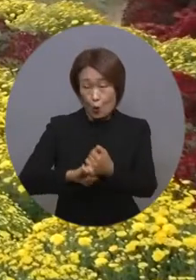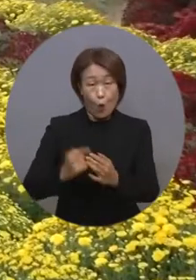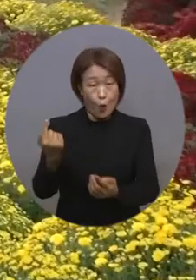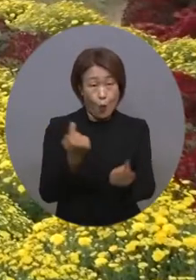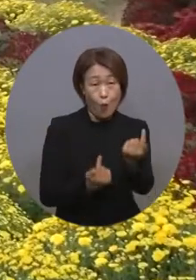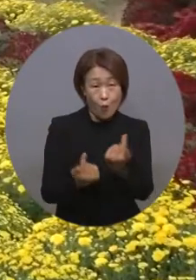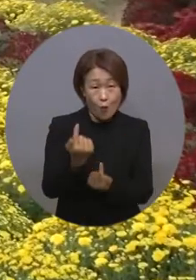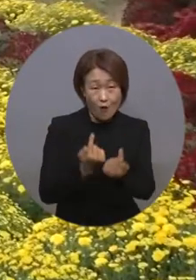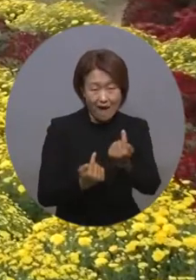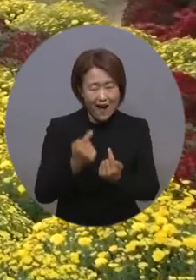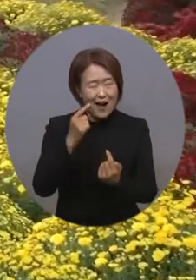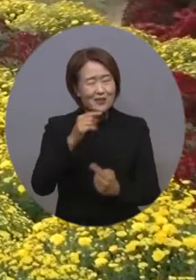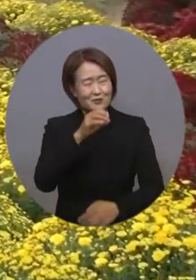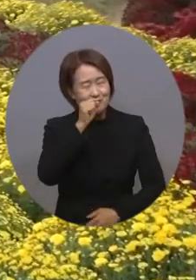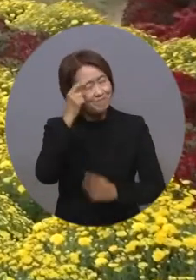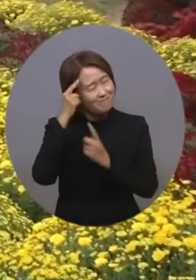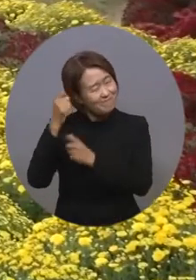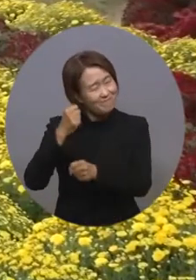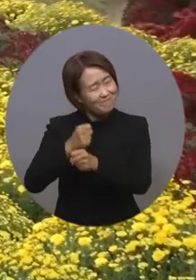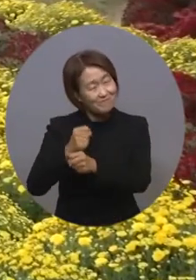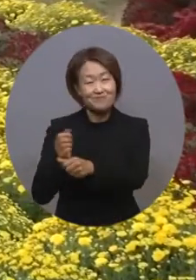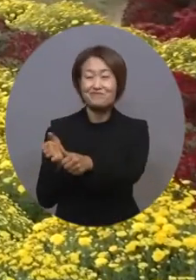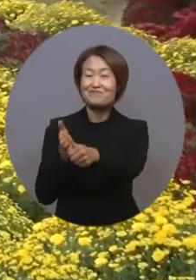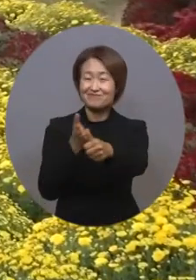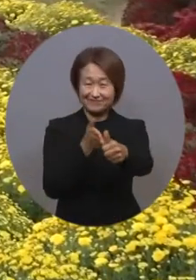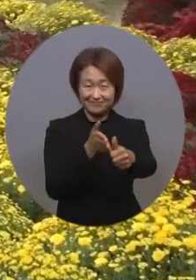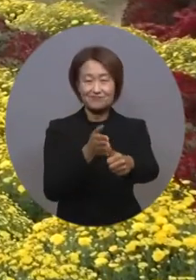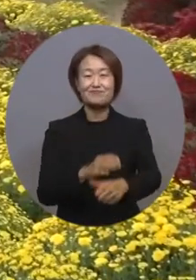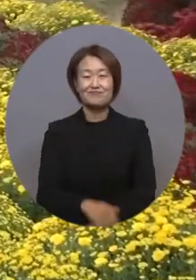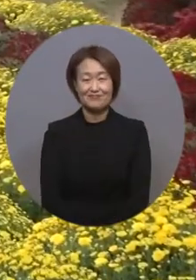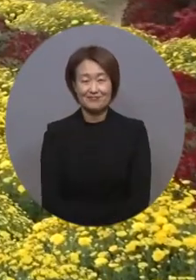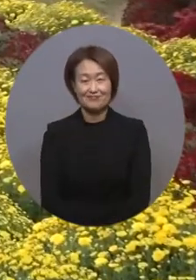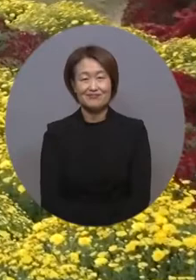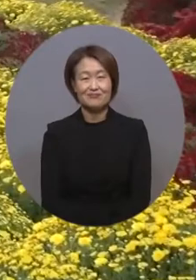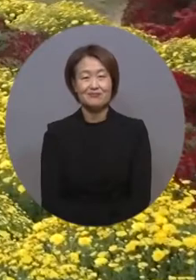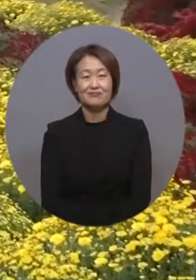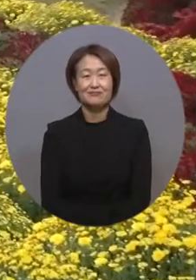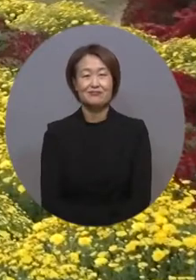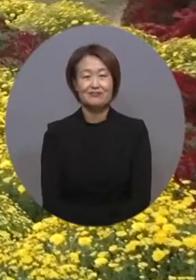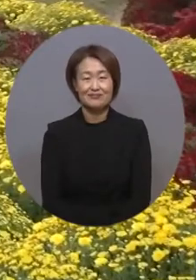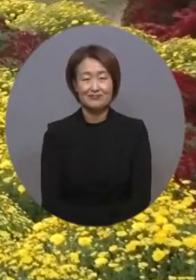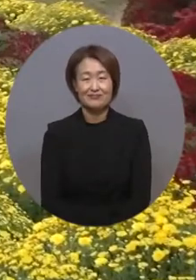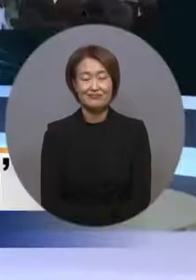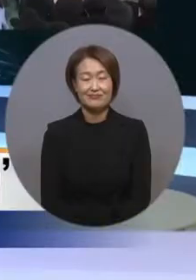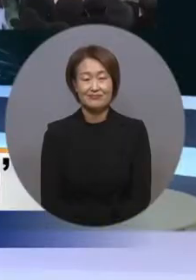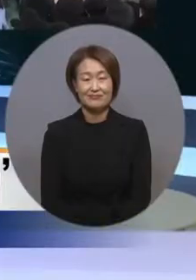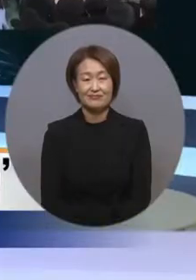가득한 추억을 만들어 보시는 건 어떨까요? 지금까지 복지TV 전북방송 장유진이었습니다.